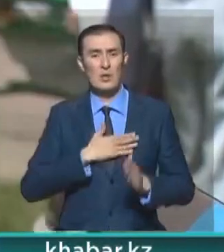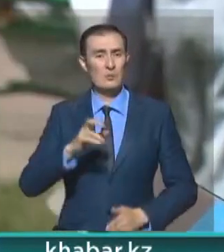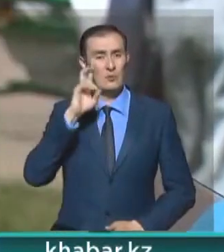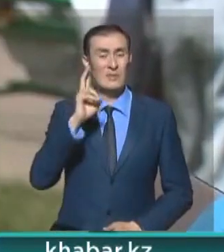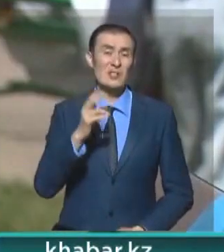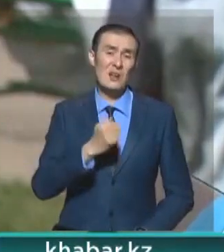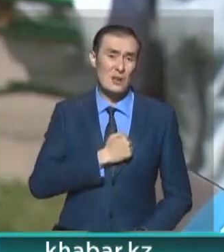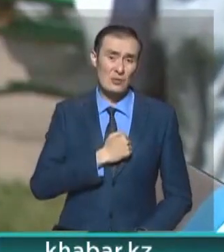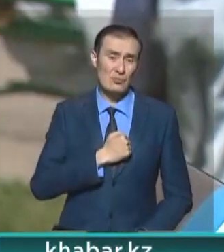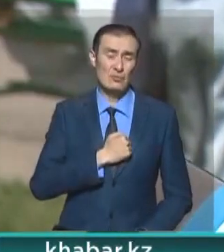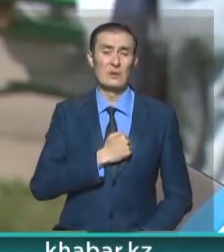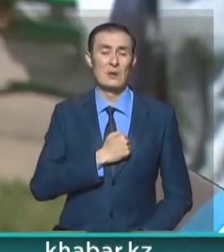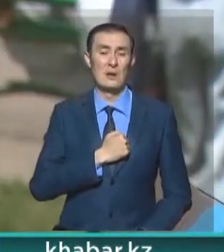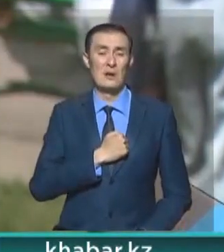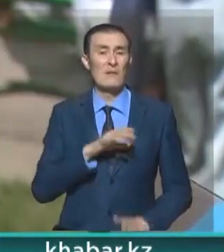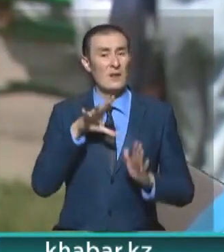к сожалению,